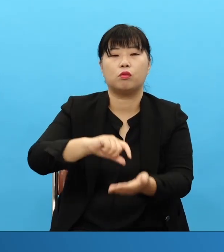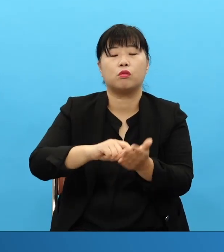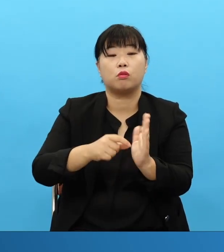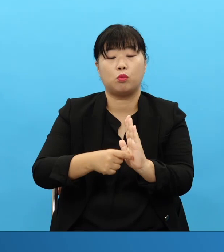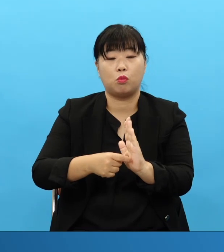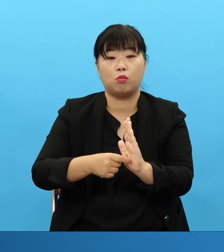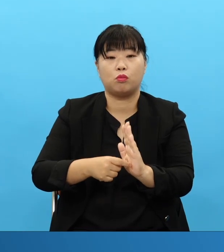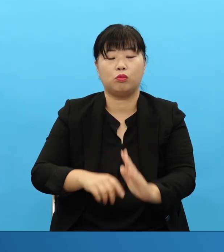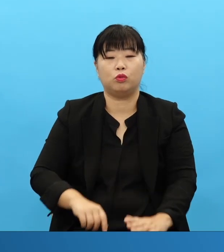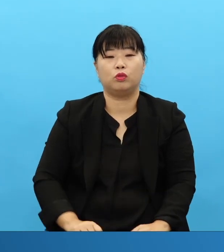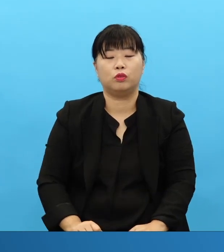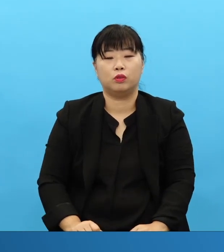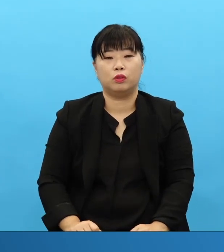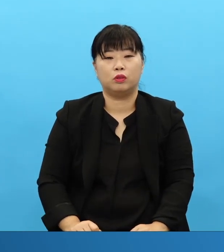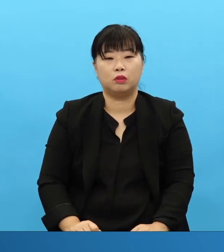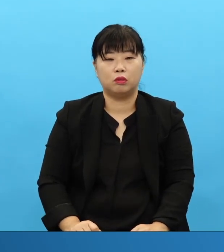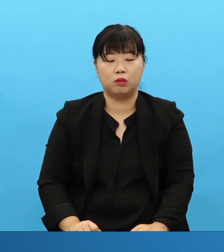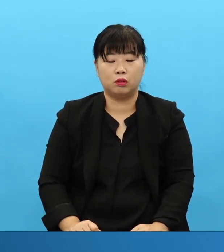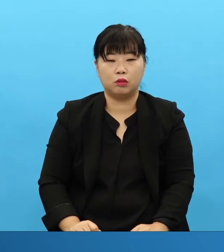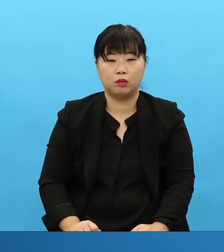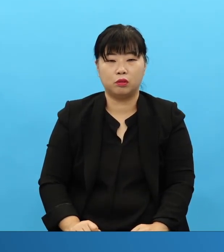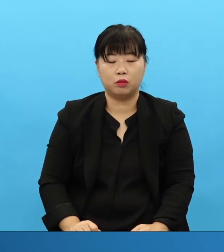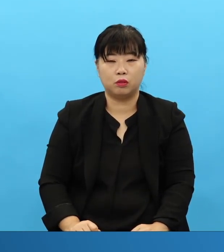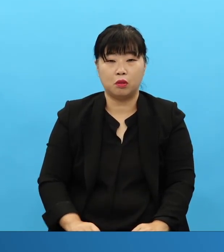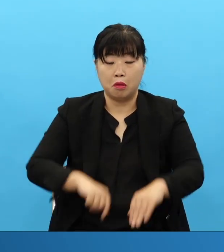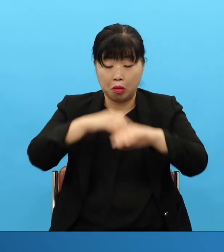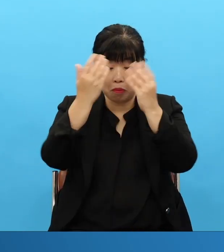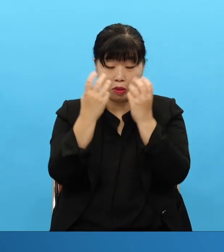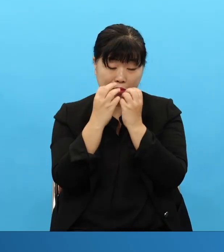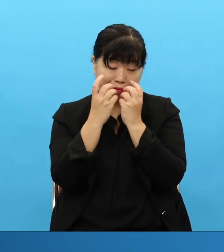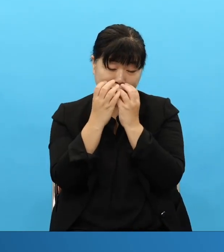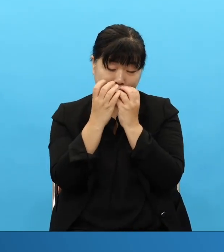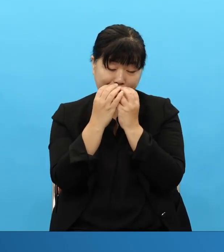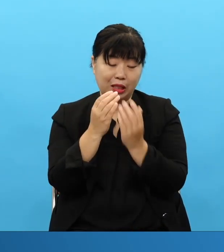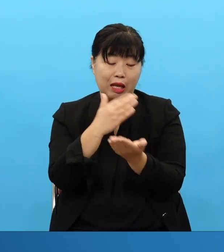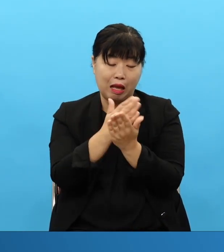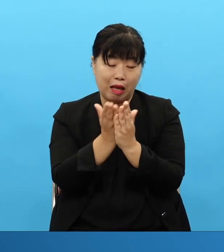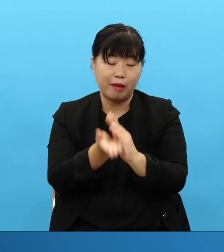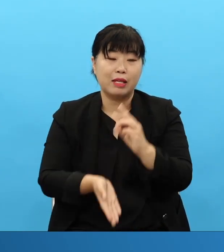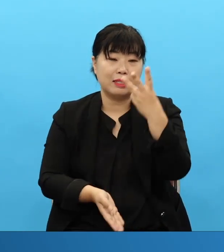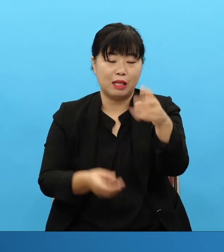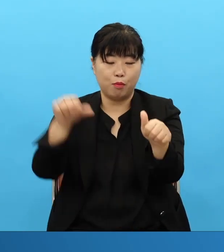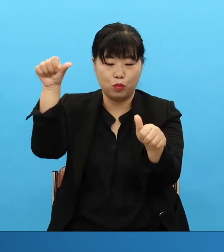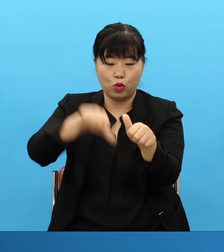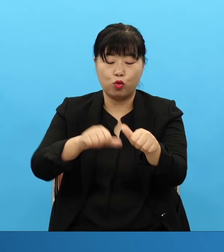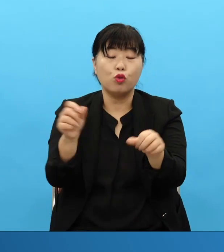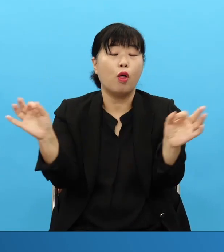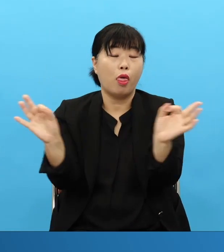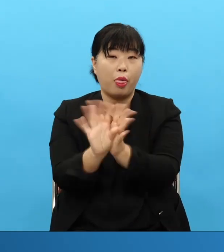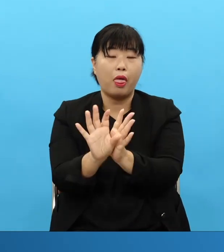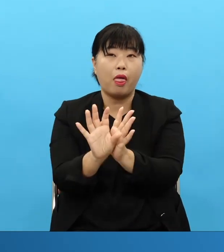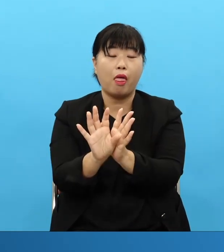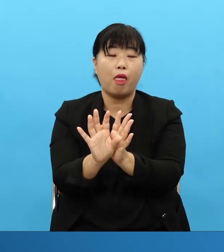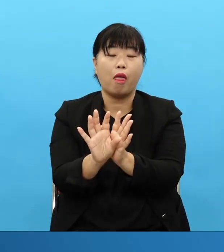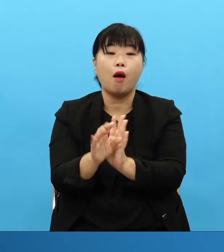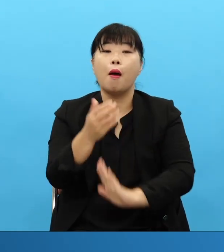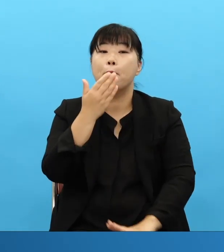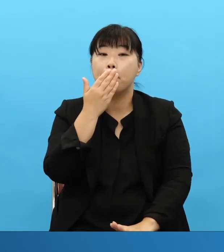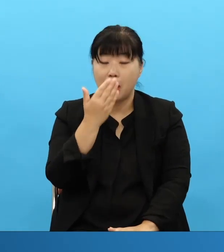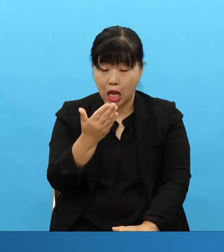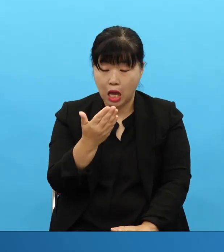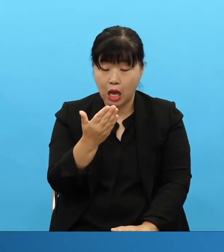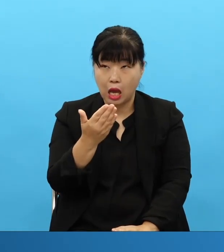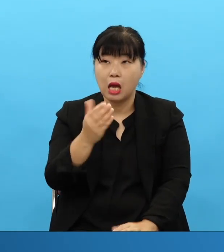모든 삶 저주를 없애는 그리스도의 일꾼이구나. They are the servant of Christ who got rid of the 3 curses. 이 저주는